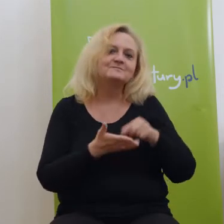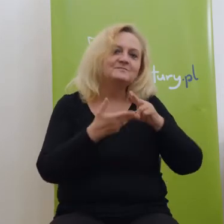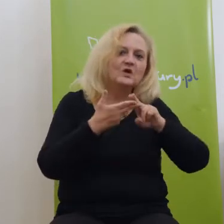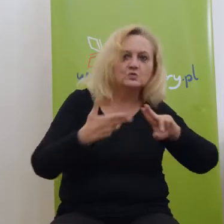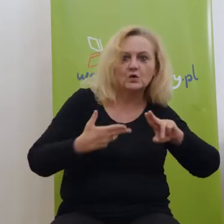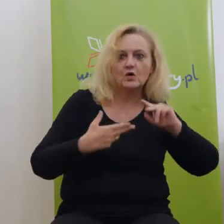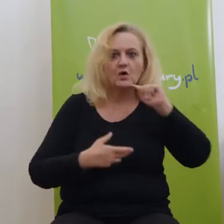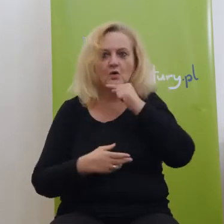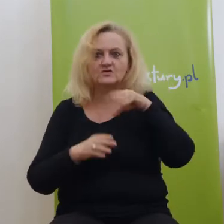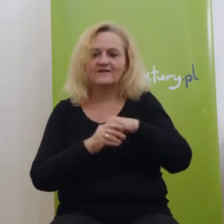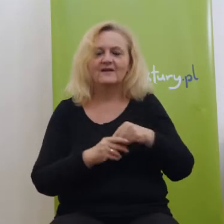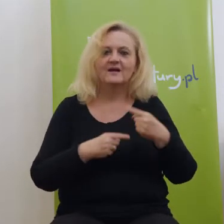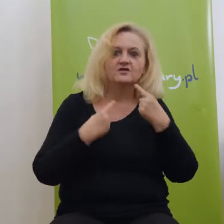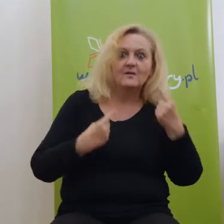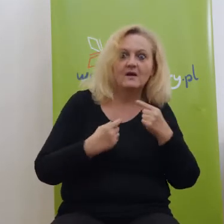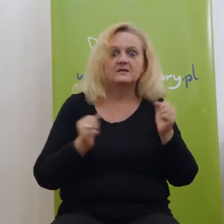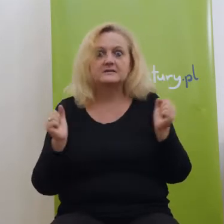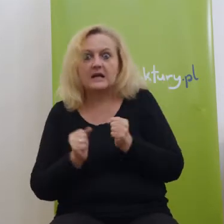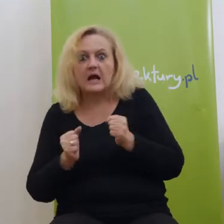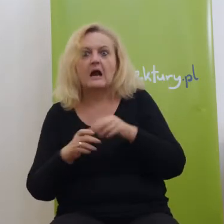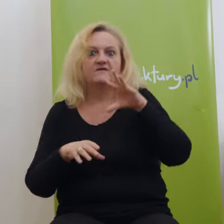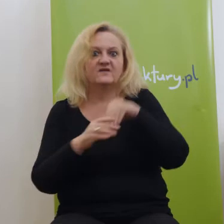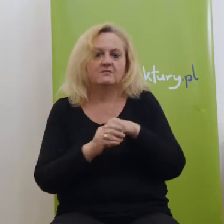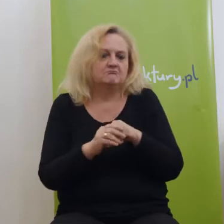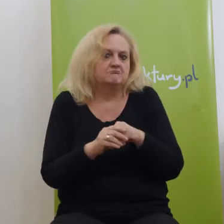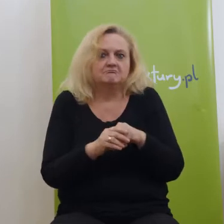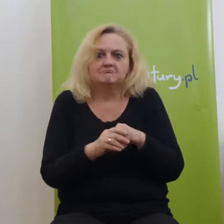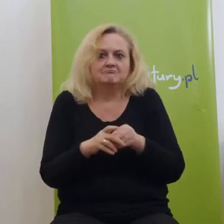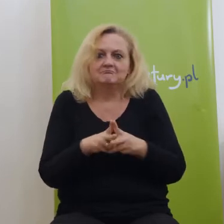słodko-gorzka i śmieszna i straszna równocześnie.